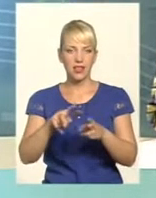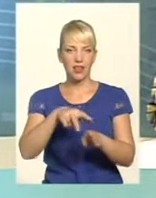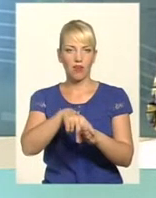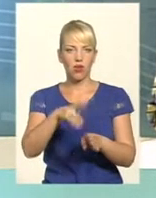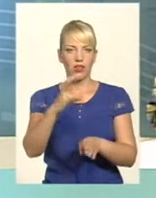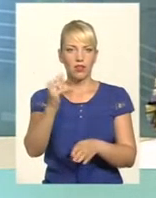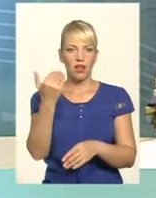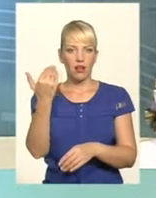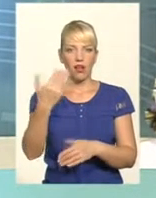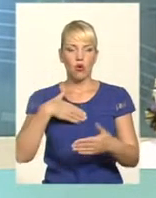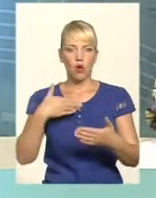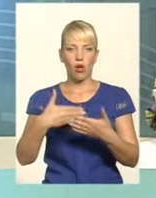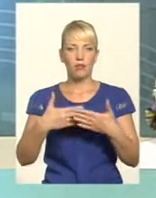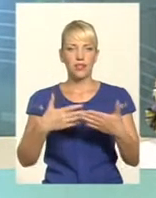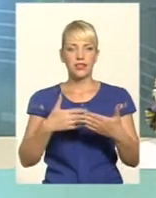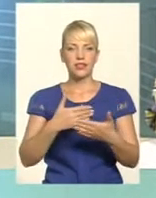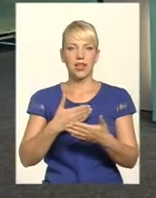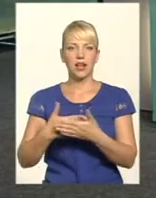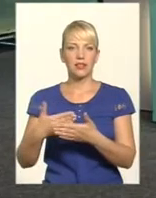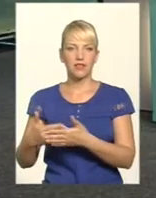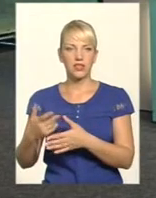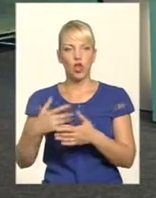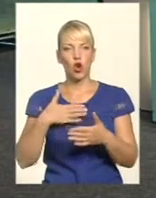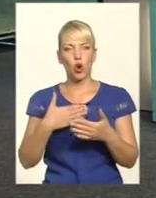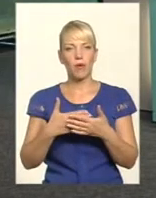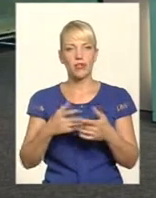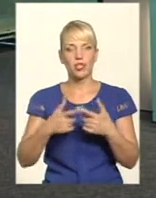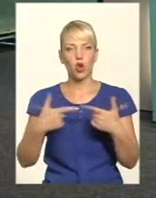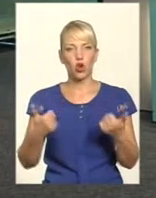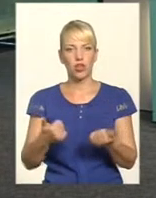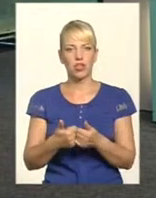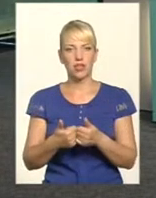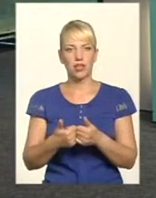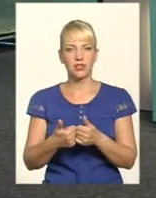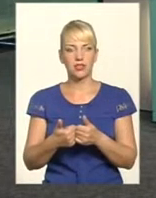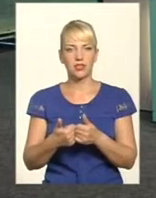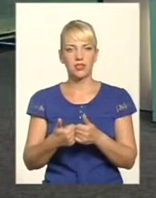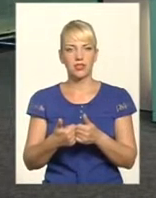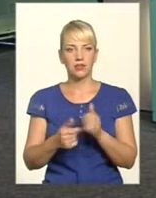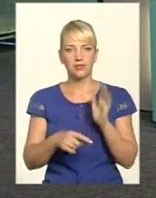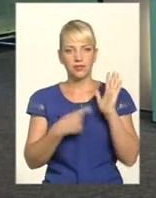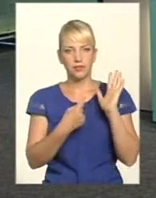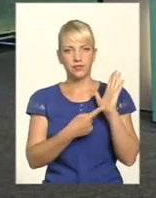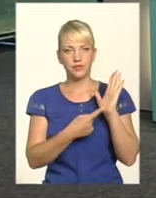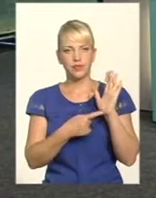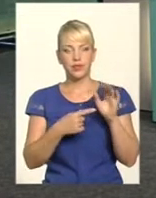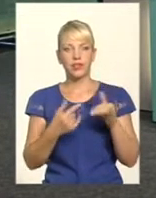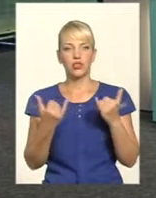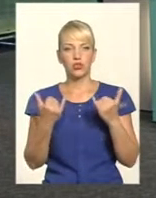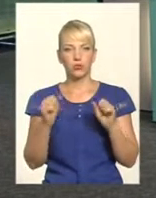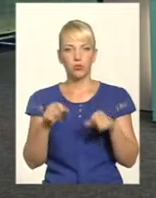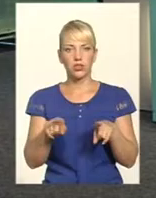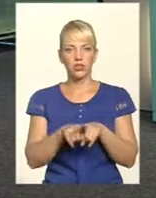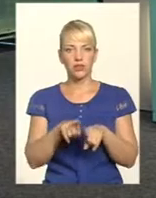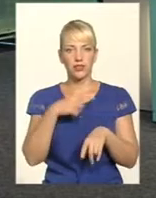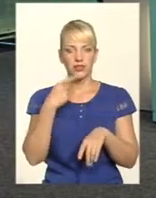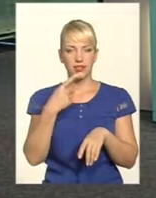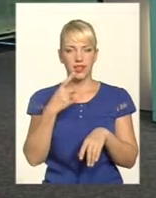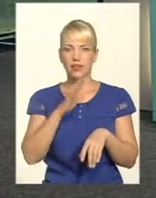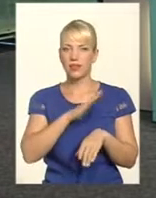плечі громадських активістів, громадських організацій, волонтерських рухів? Да, сьогодні можна сказати, я вам скажу так, не в